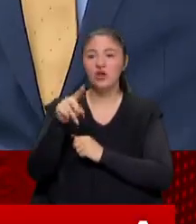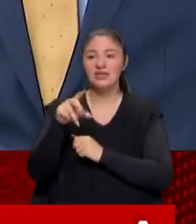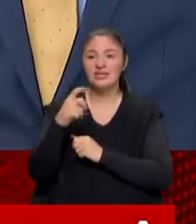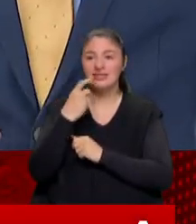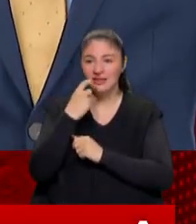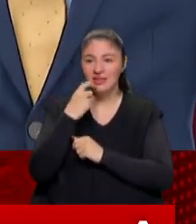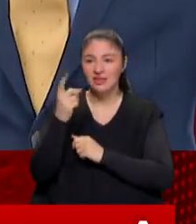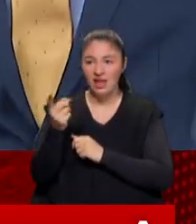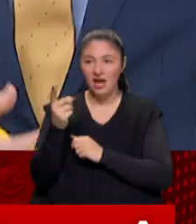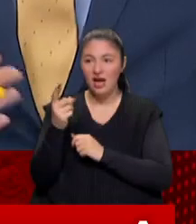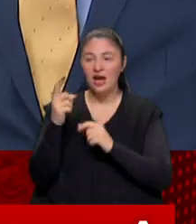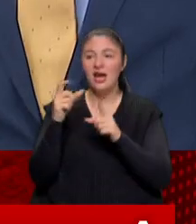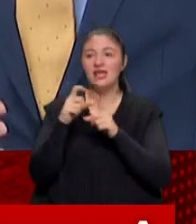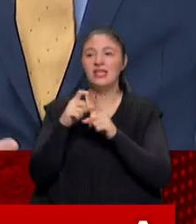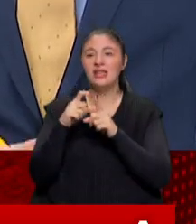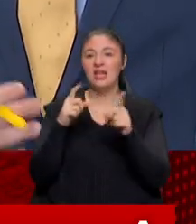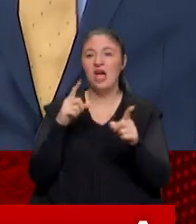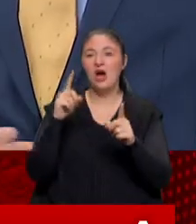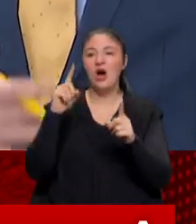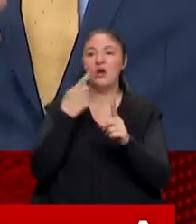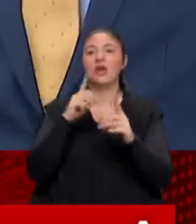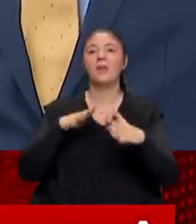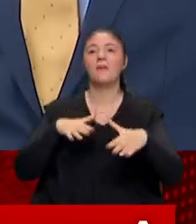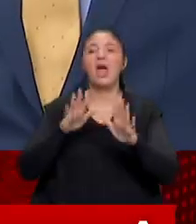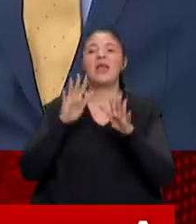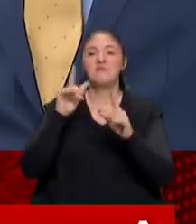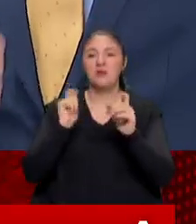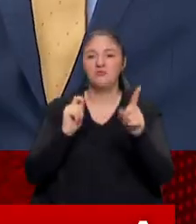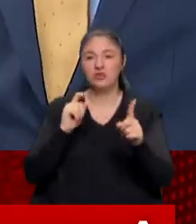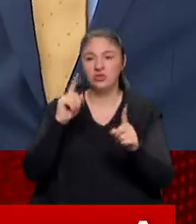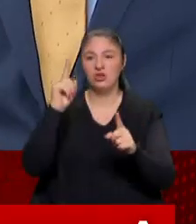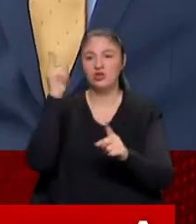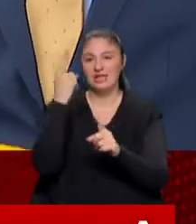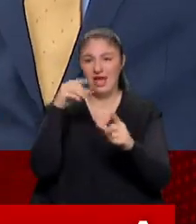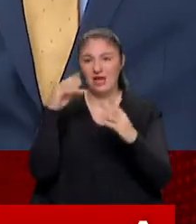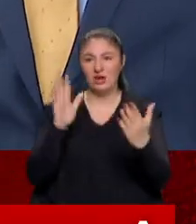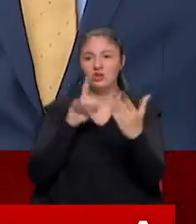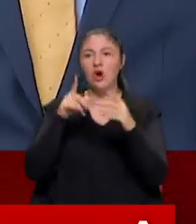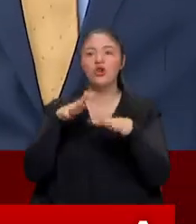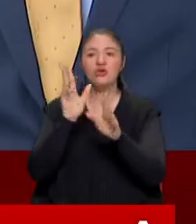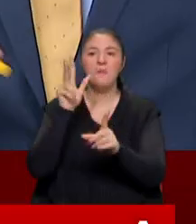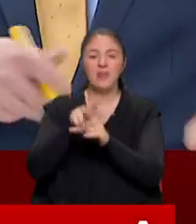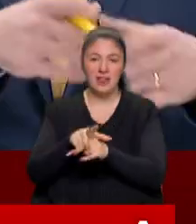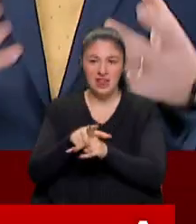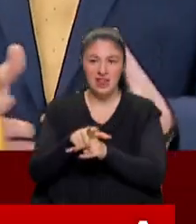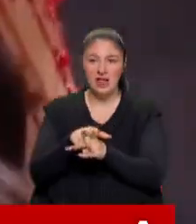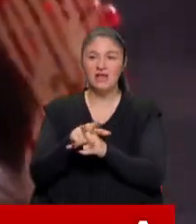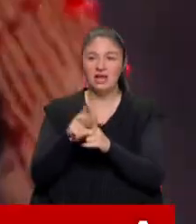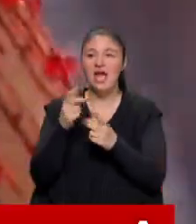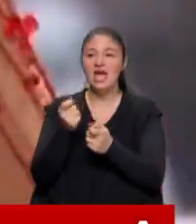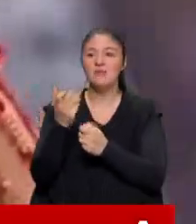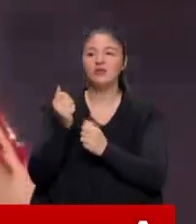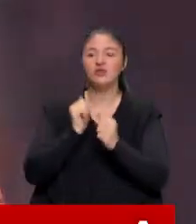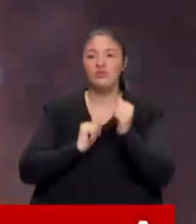2018'de Daniel Ortega rejimine karşı protesto gösterileri vardı. Palacios da o gösterilere katılmıştı. Ve o, yani eğitim